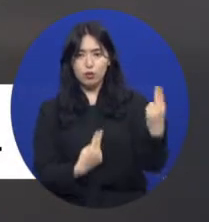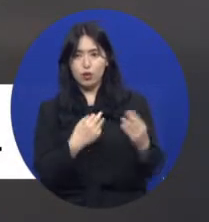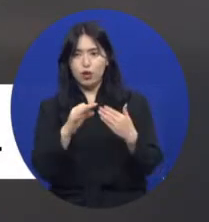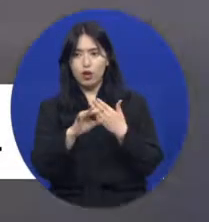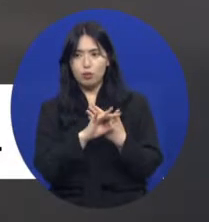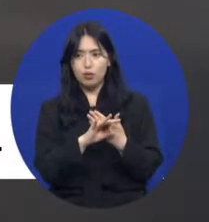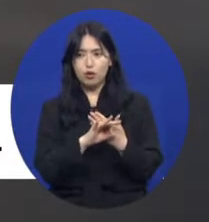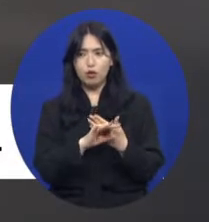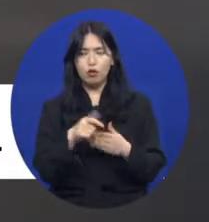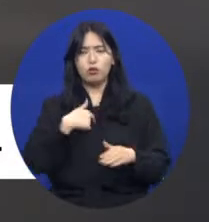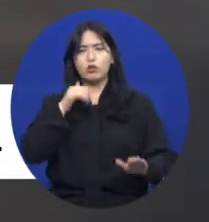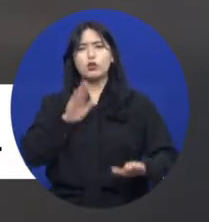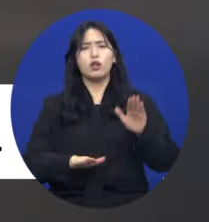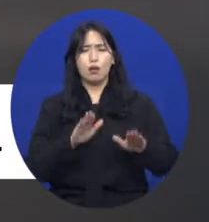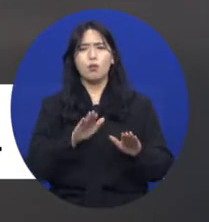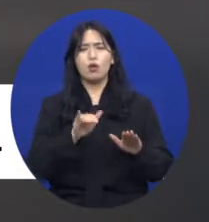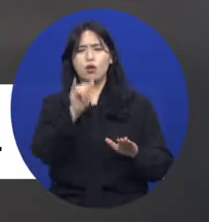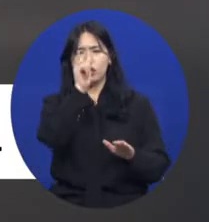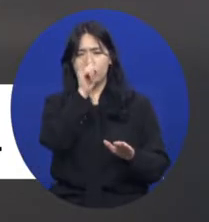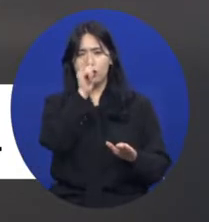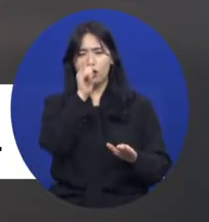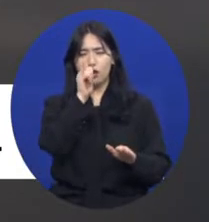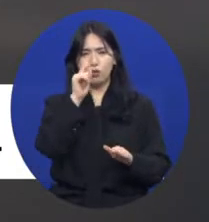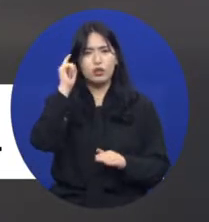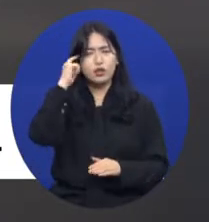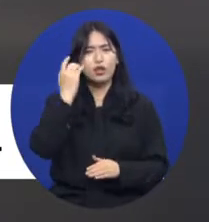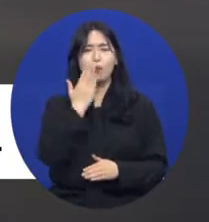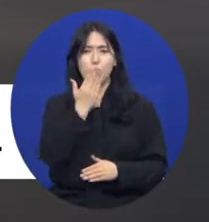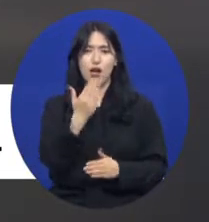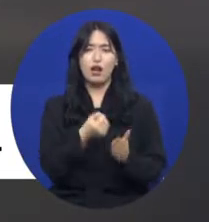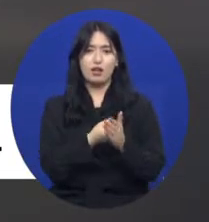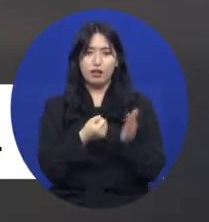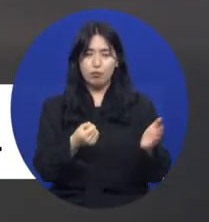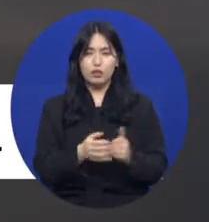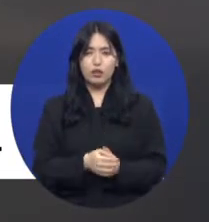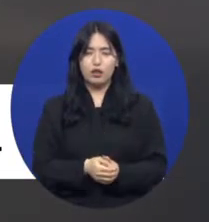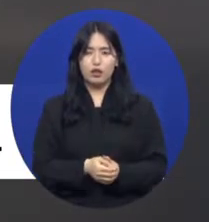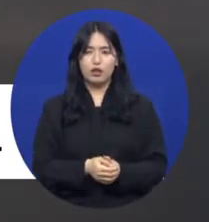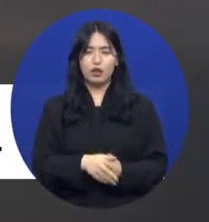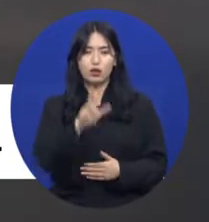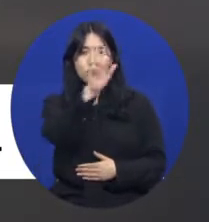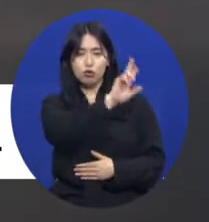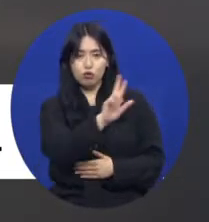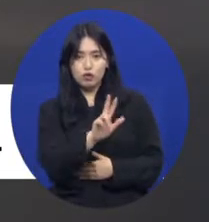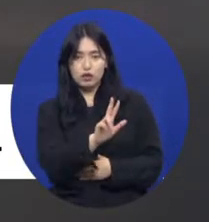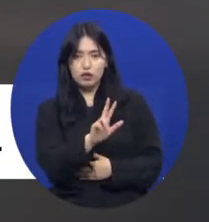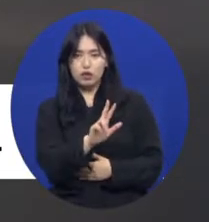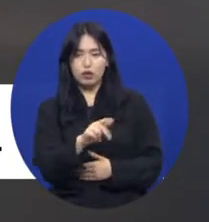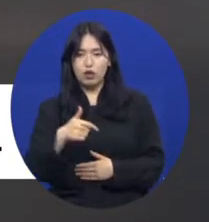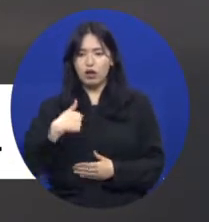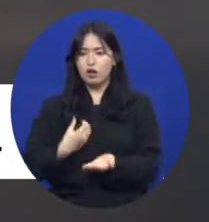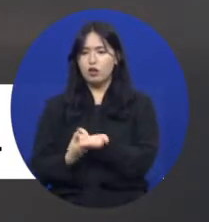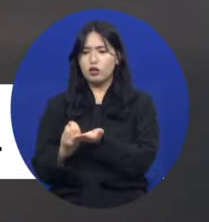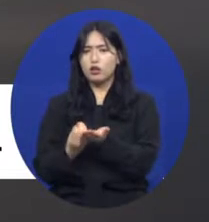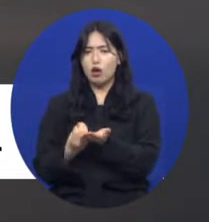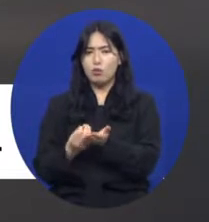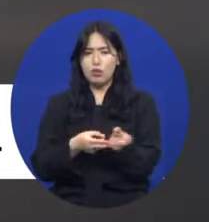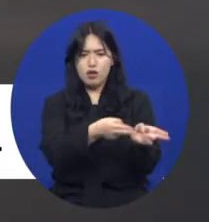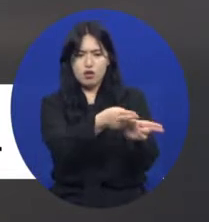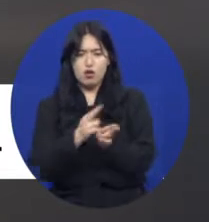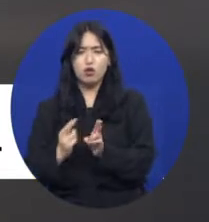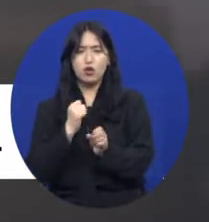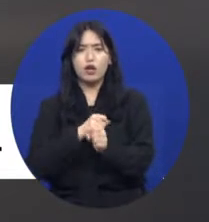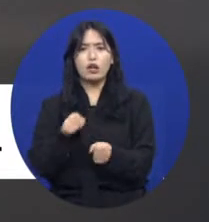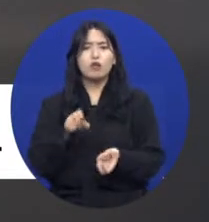일종의 차별을 겪고 있다 이렇게 생각을 할 수가 있기 때문에 육지와 도 섬 사이를 연결하는